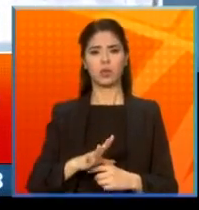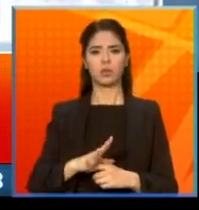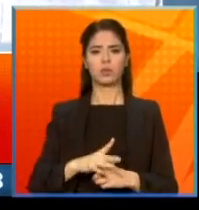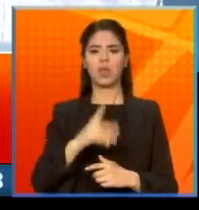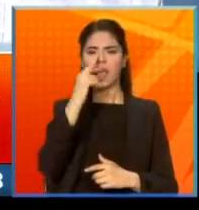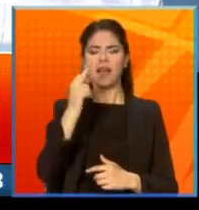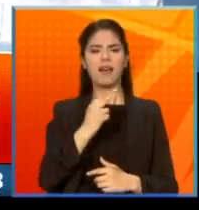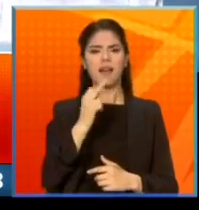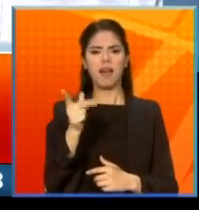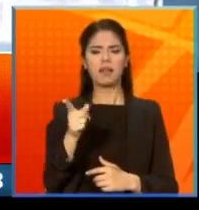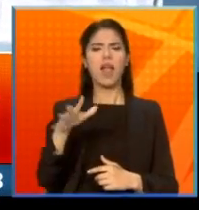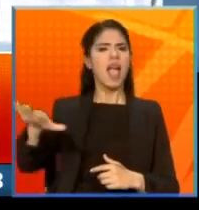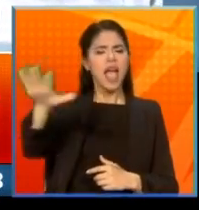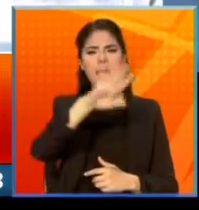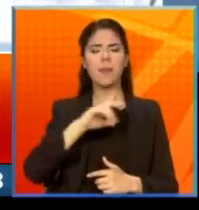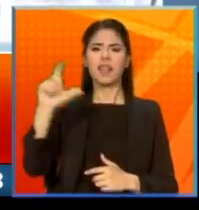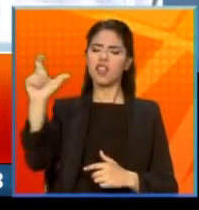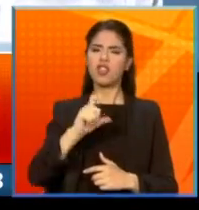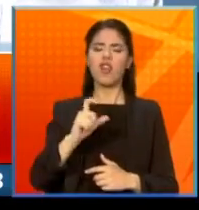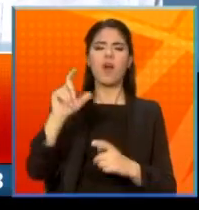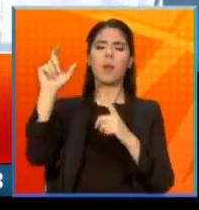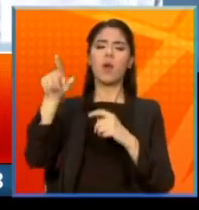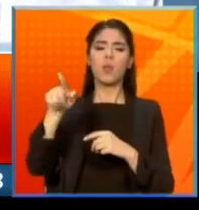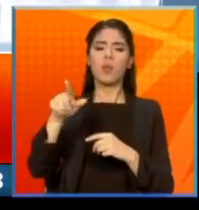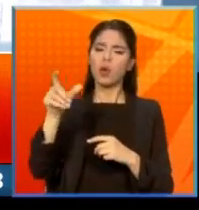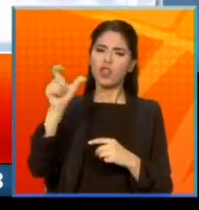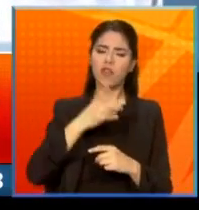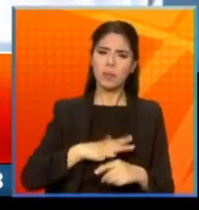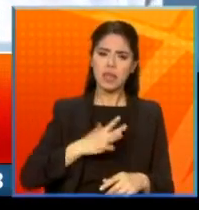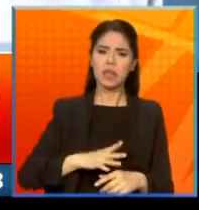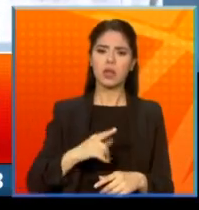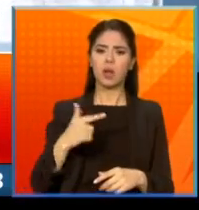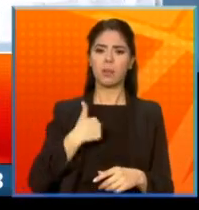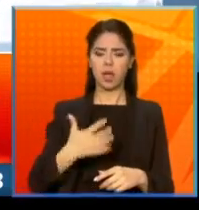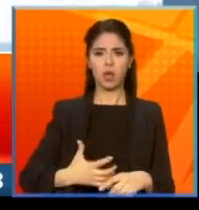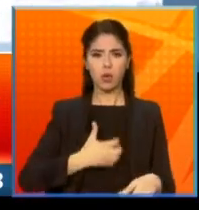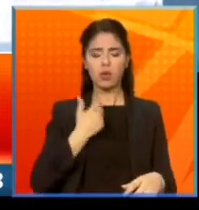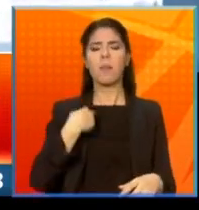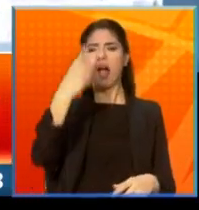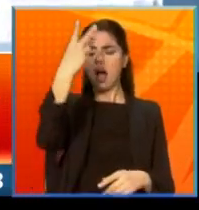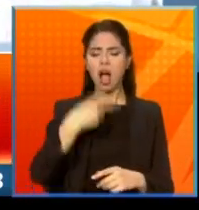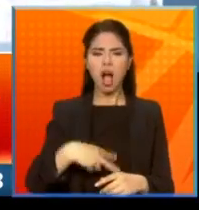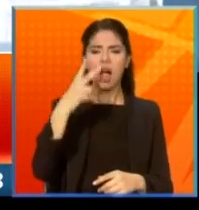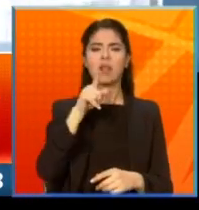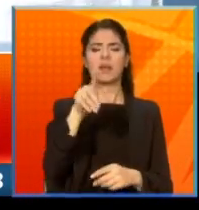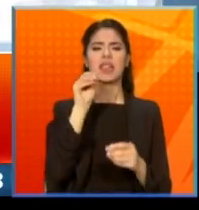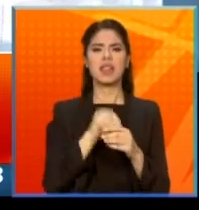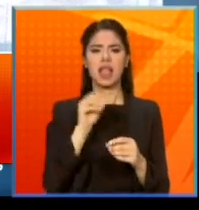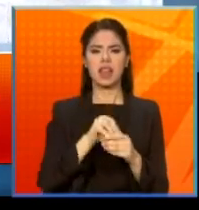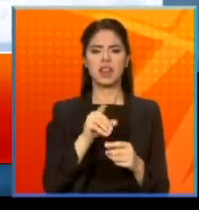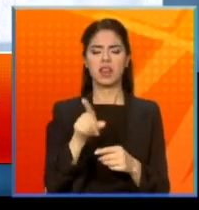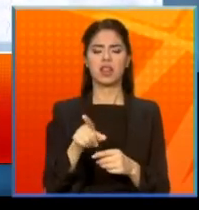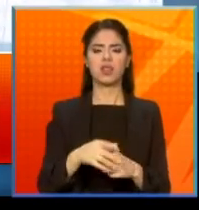kandırdı. Bunların Eda, cevabını sana... hepsini bana vereceksin. Eda, ses solu siz zorlanın. Beni üzdün. Eda, ben o kadar ağladım senin Eda, için